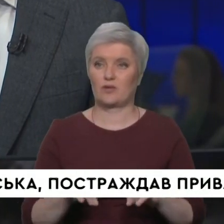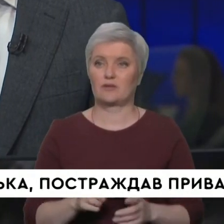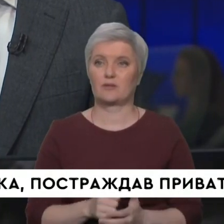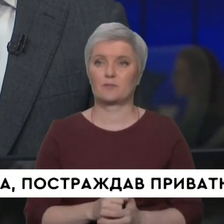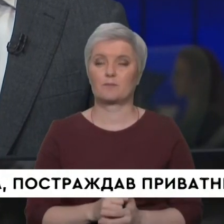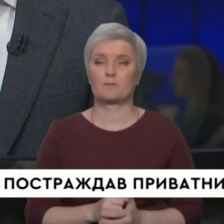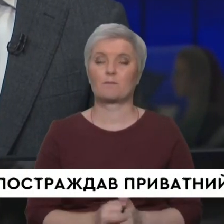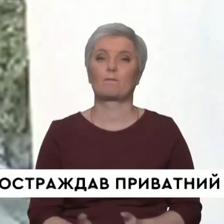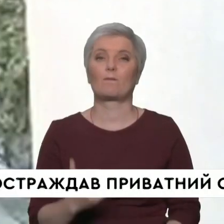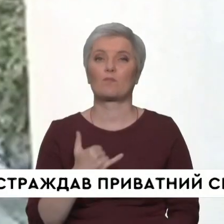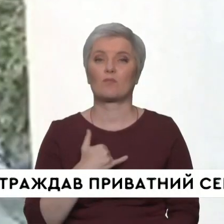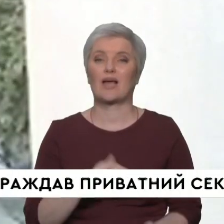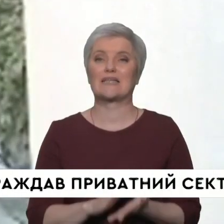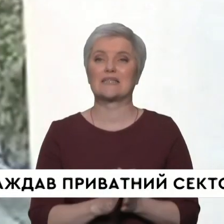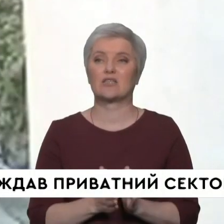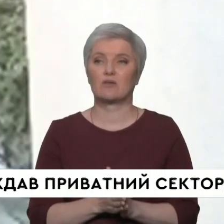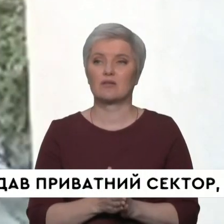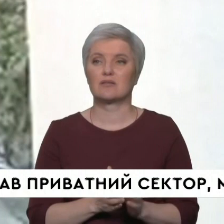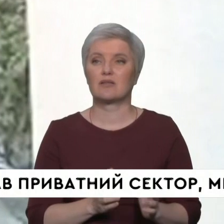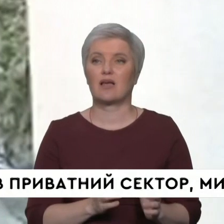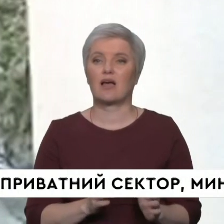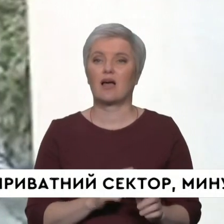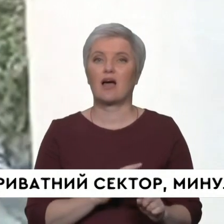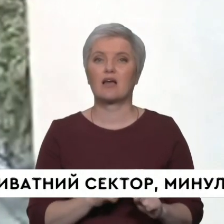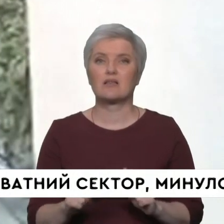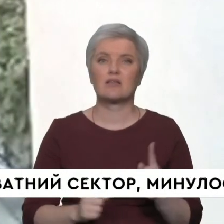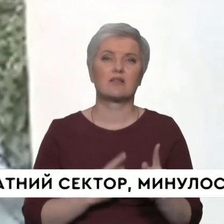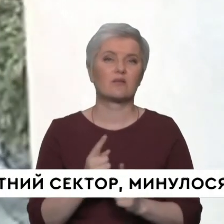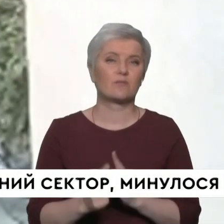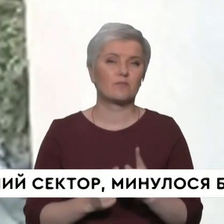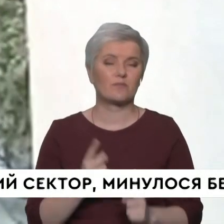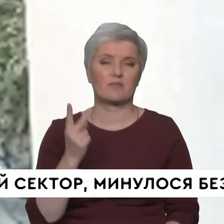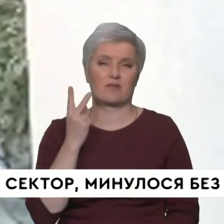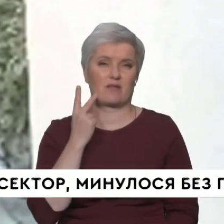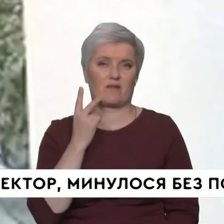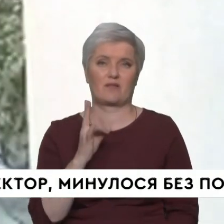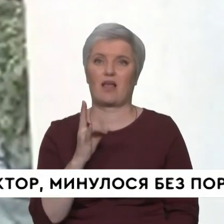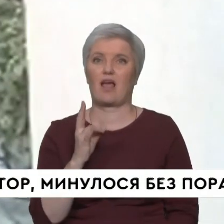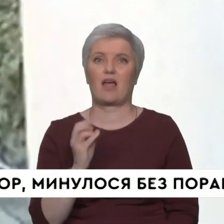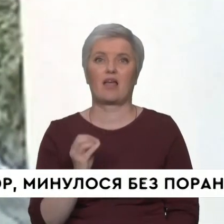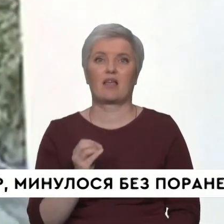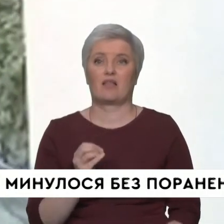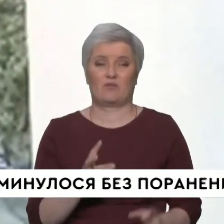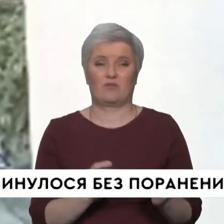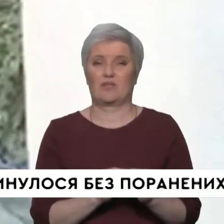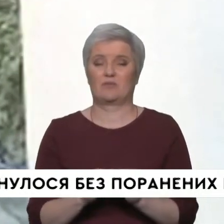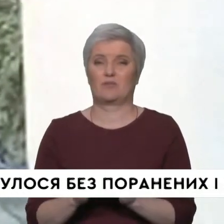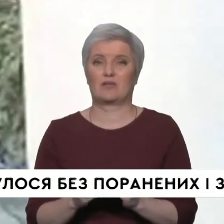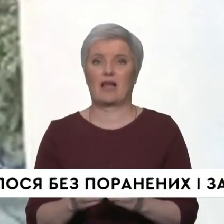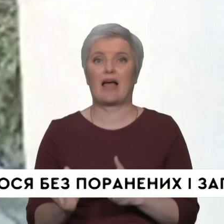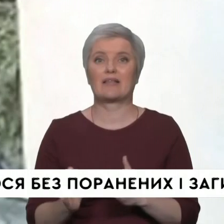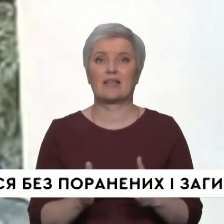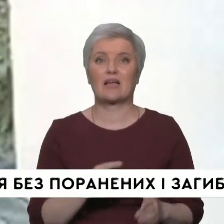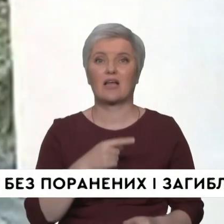Ви знаєте, у нас ситуація динамічна була завжди. І, в принципі, вона не змінилася особо. Тому що тактика росіян,